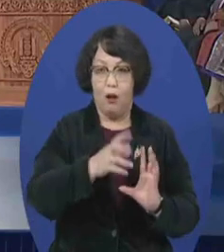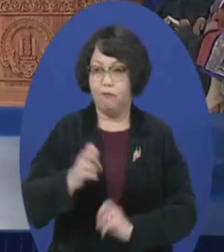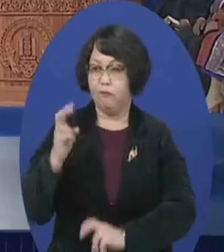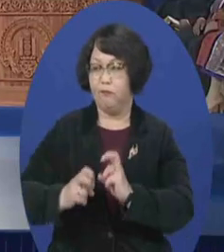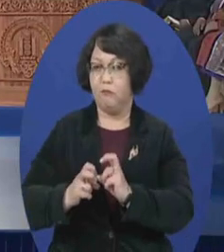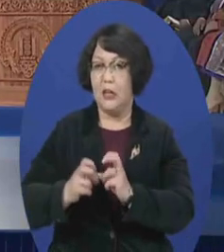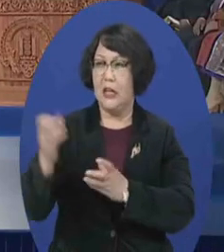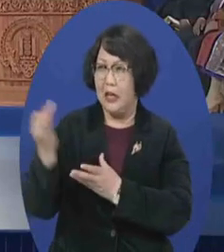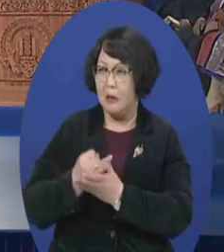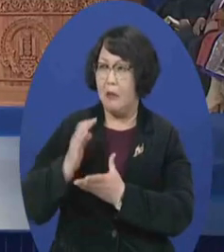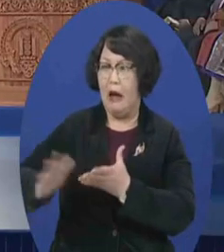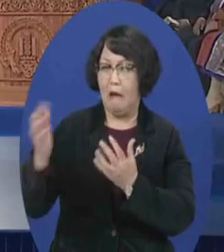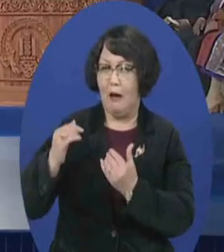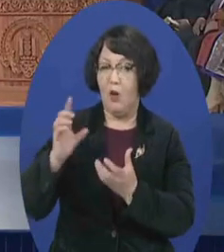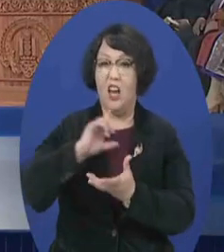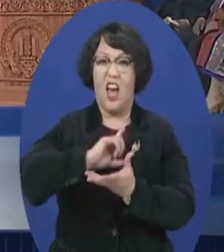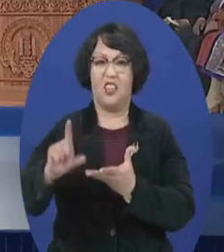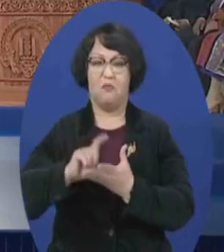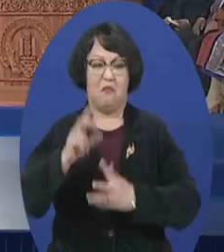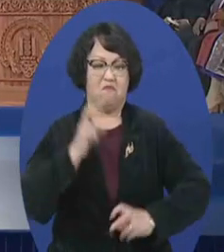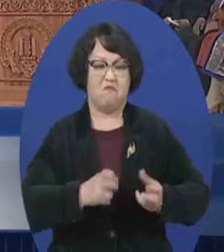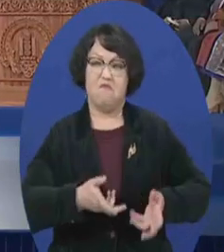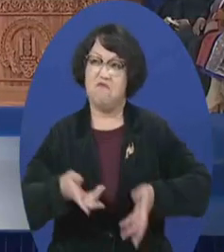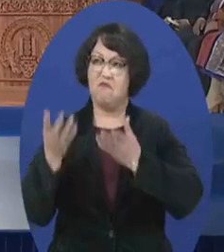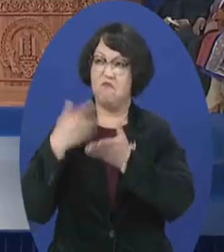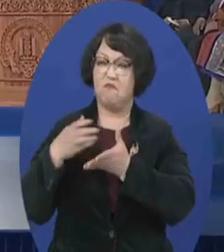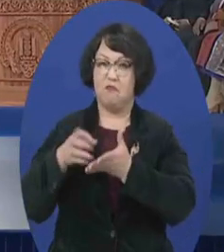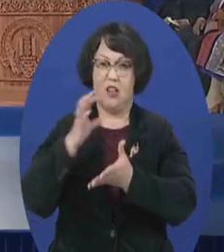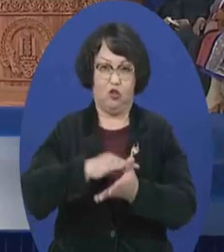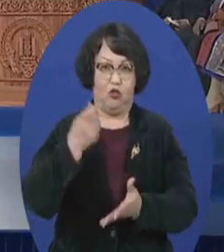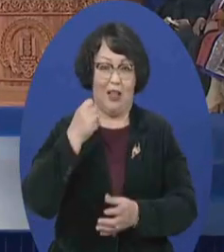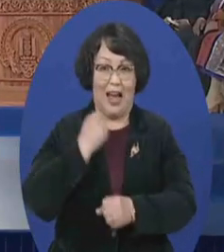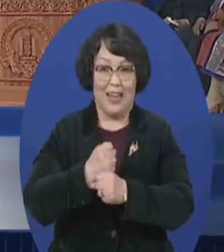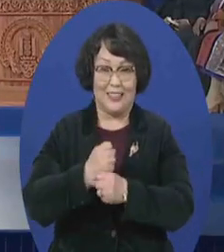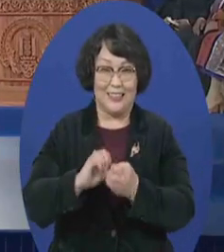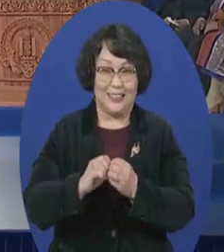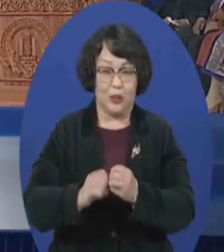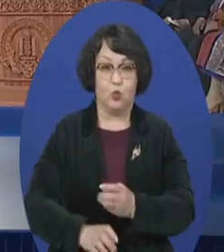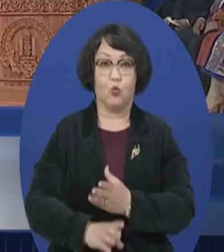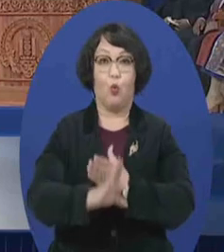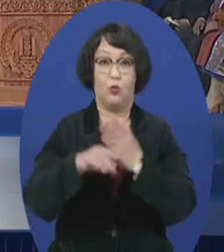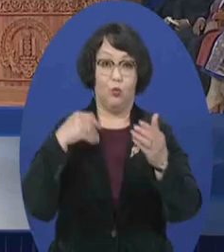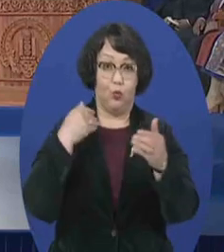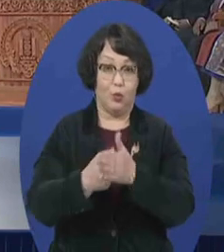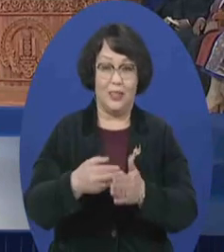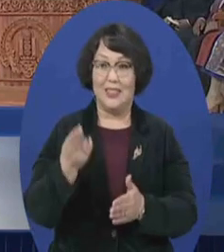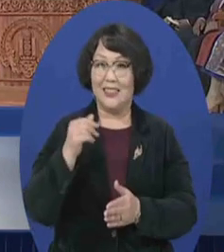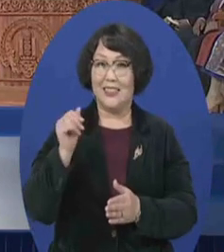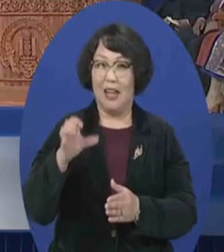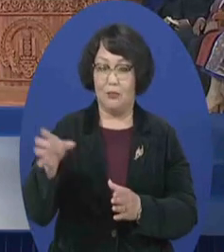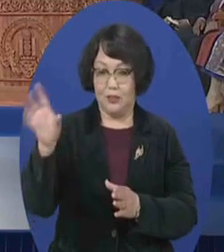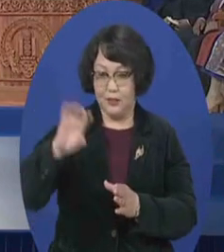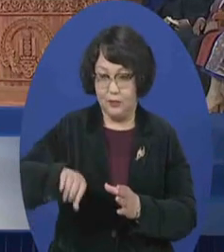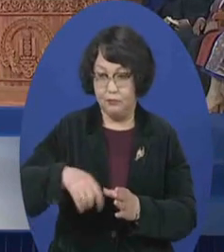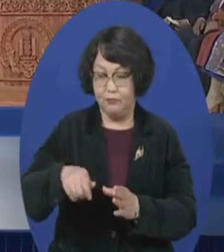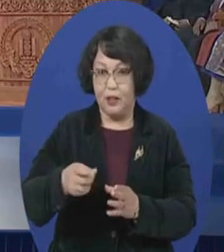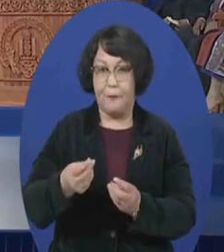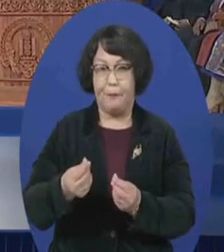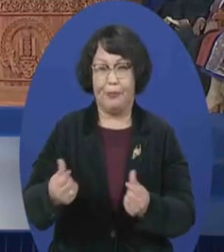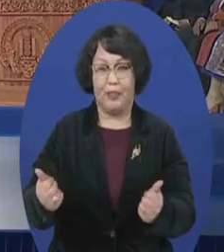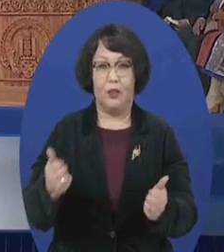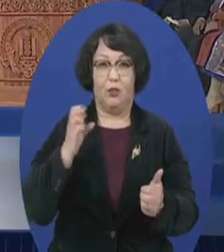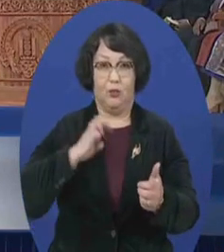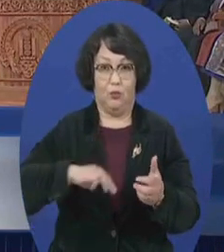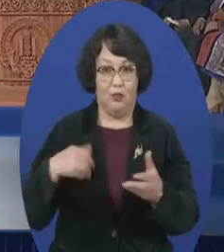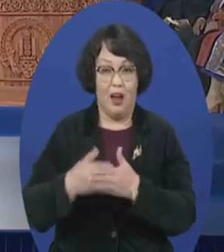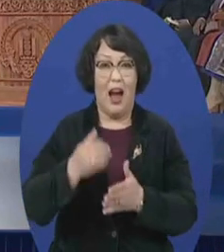экспортод шилжих явдал юм а. Ажил хэвэл дуустал, давс хэвэл уустал гэж ардын сайхан үг байдаг. Сүүлийн жилүүдэд